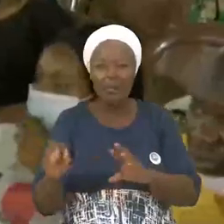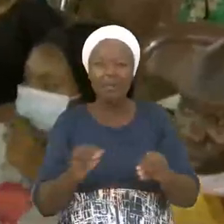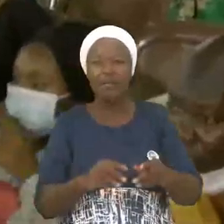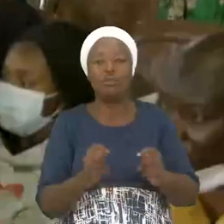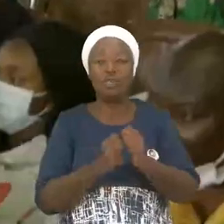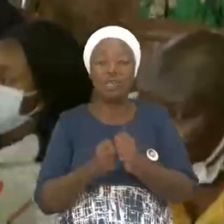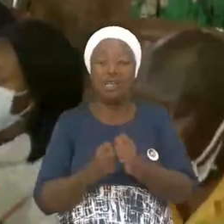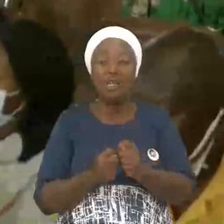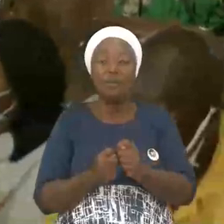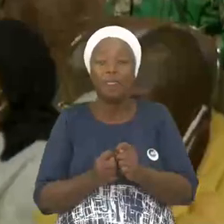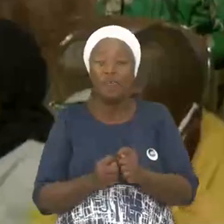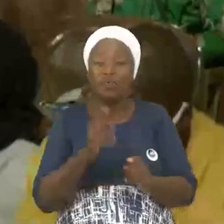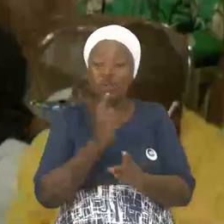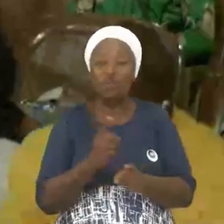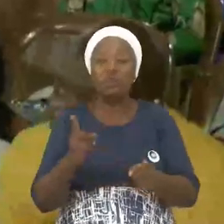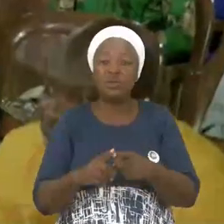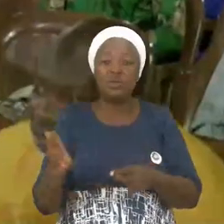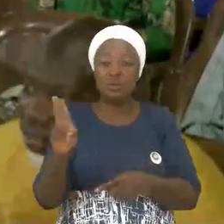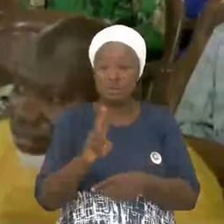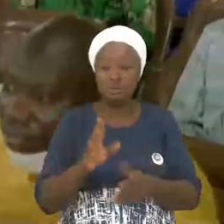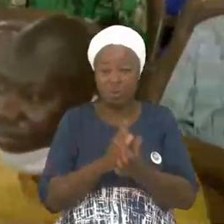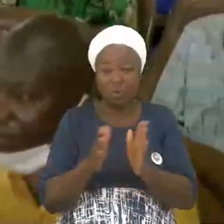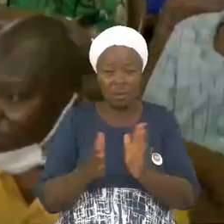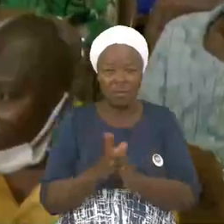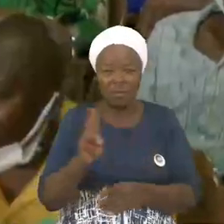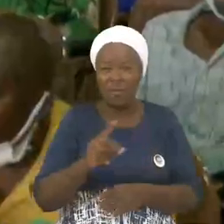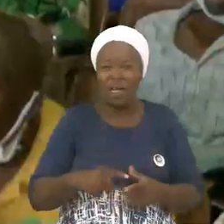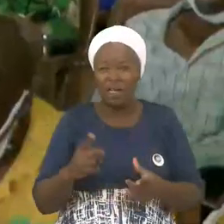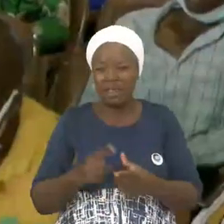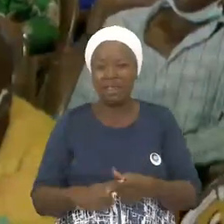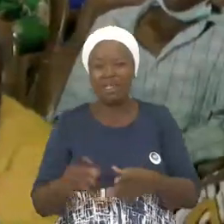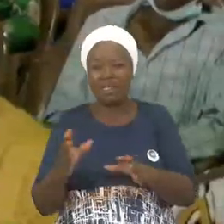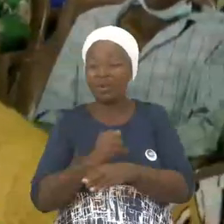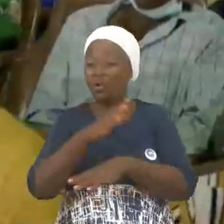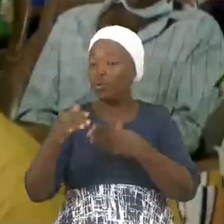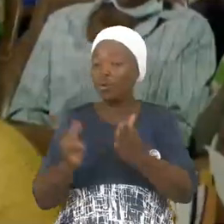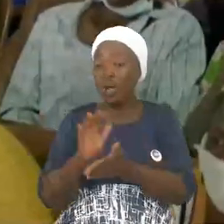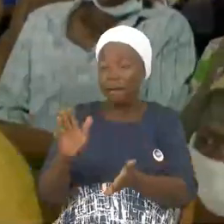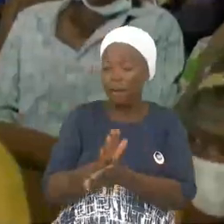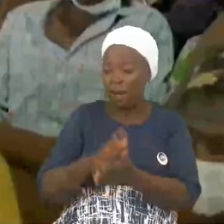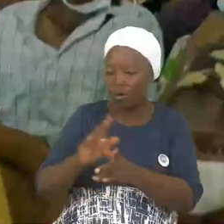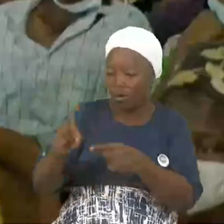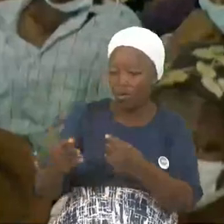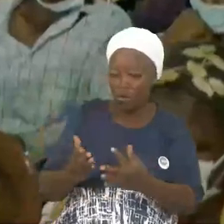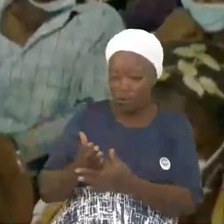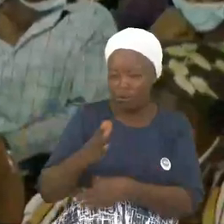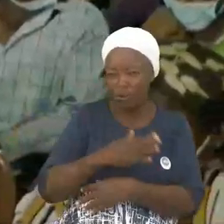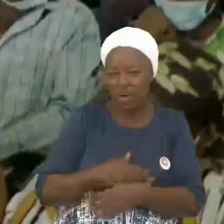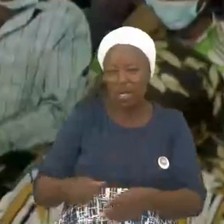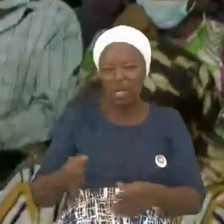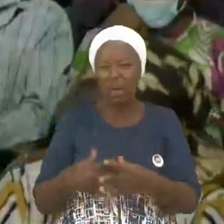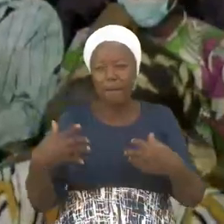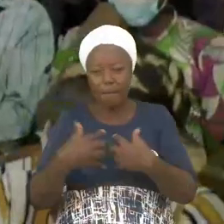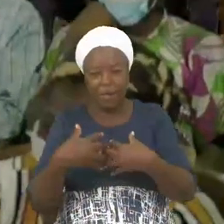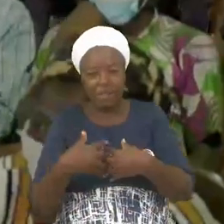papier, un bout là-bas, un bout de papier là-bas, un bout de papier là-bas, un autre bout de papier là-bas, et il rassemble ces bouts de